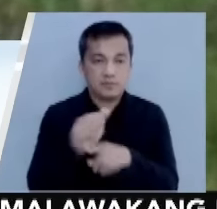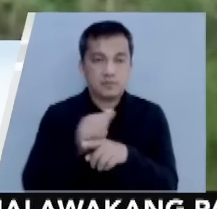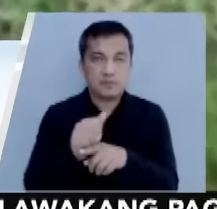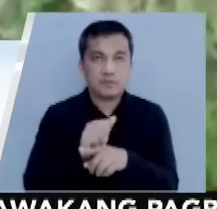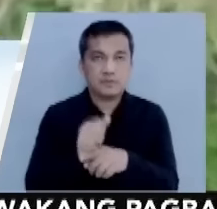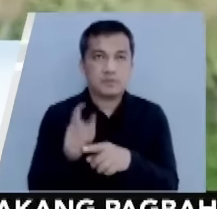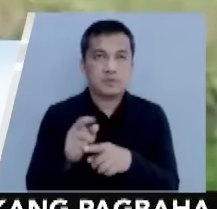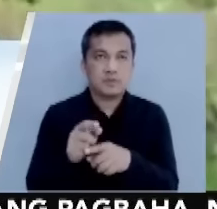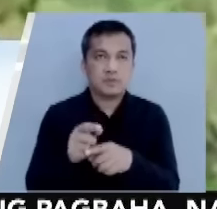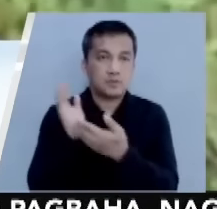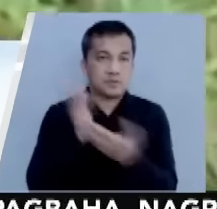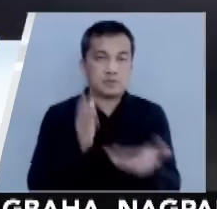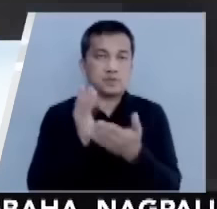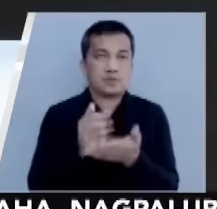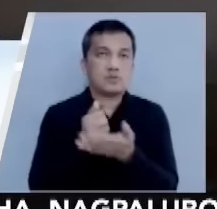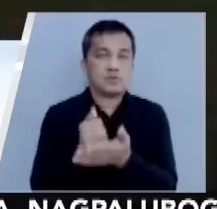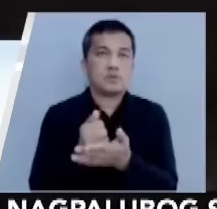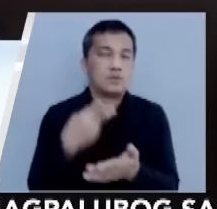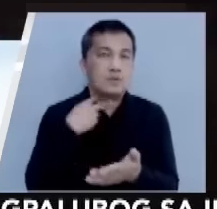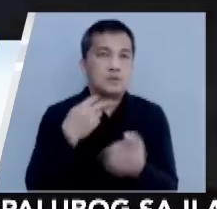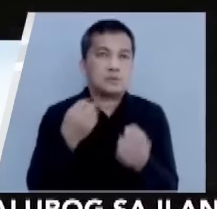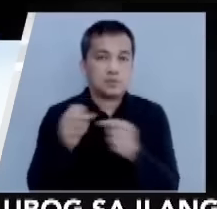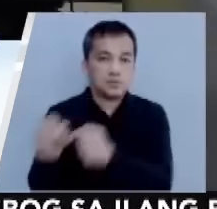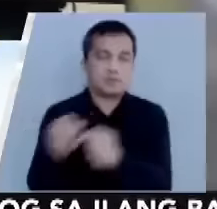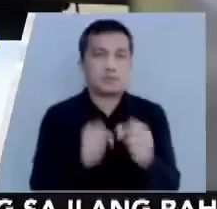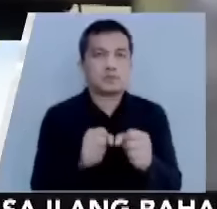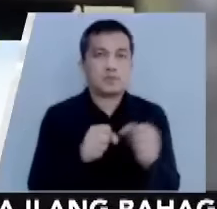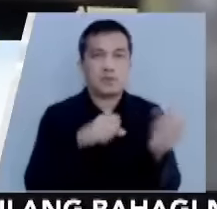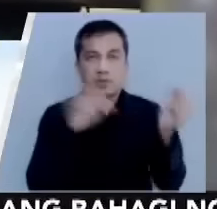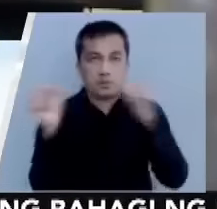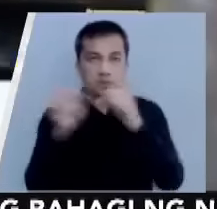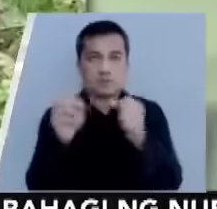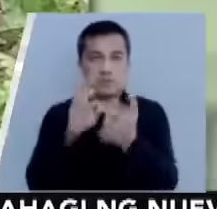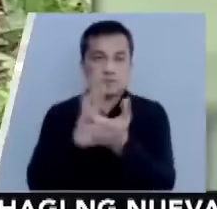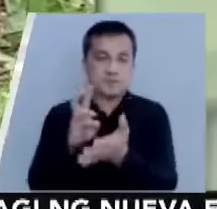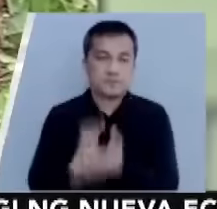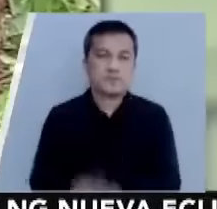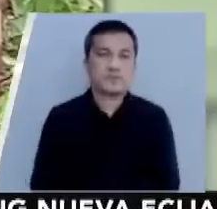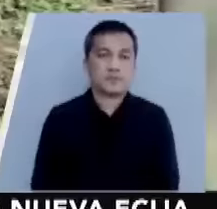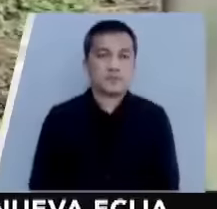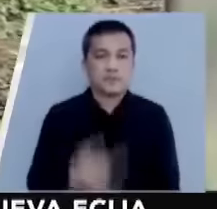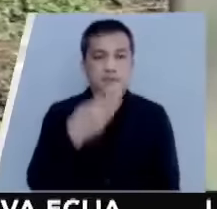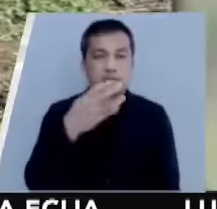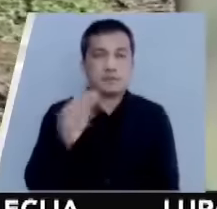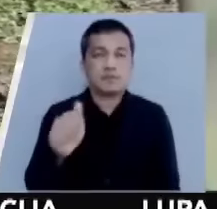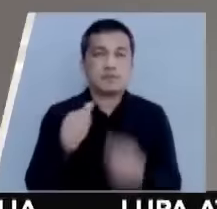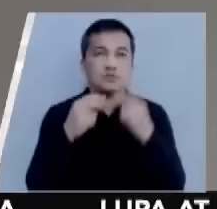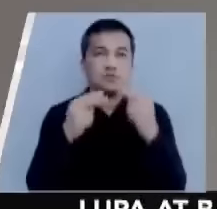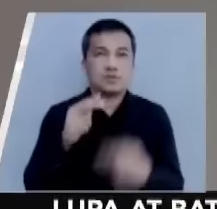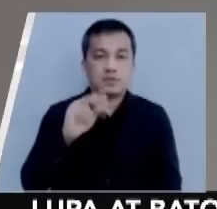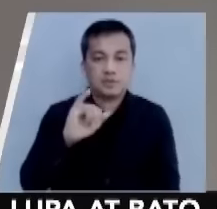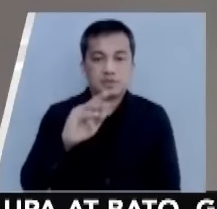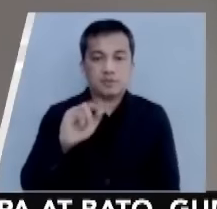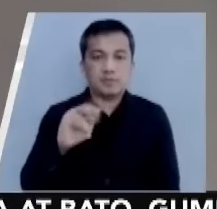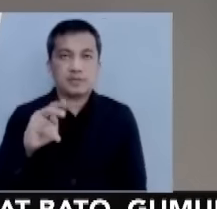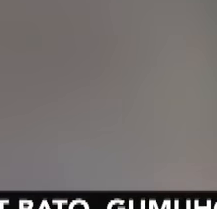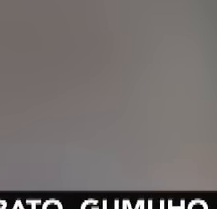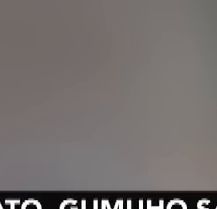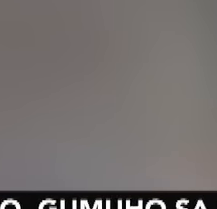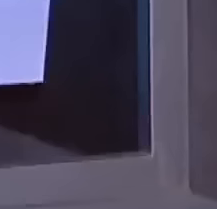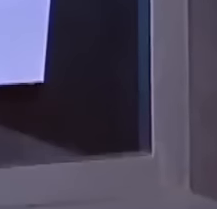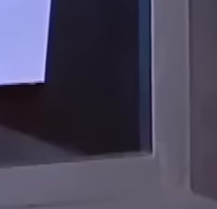tulong lalo't baradong maraming daan sa mga binagyong lugar. Para sa GMA Integrated News, Ivan Mayrina nakatutok, 24